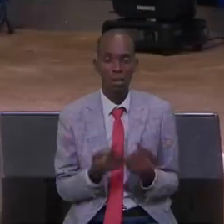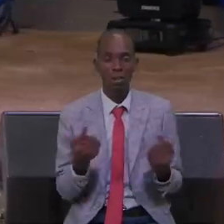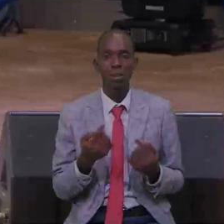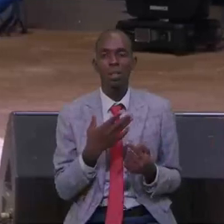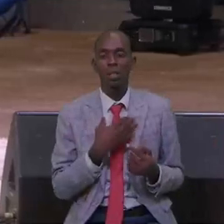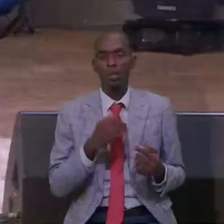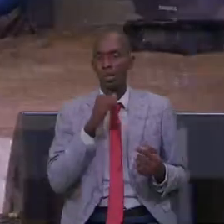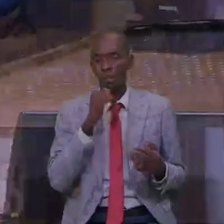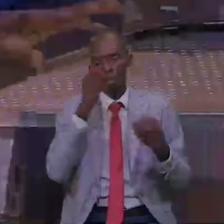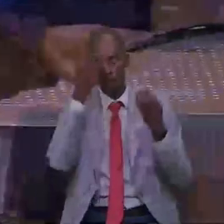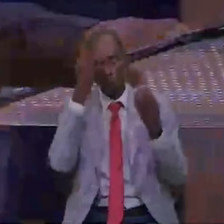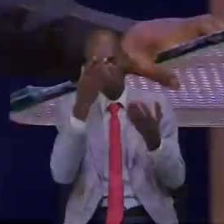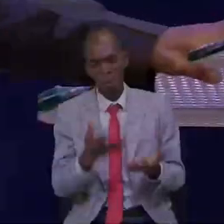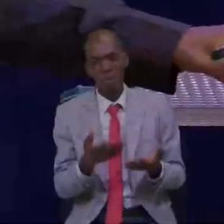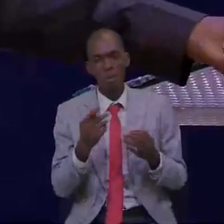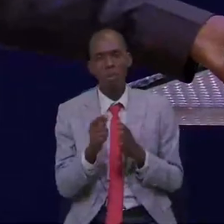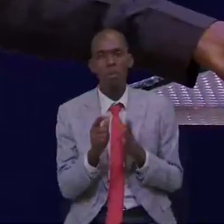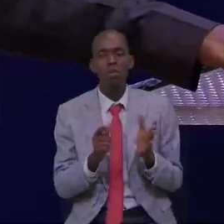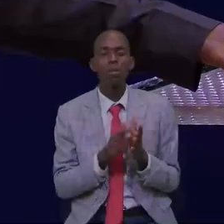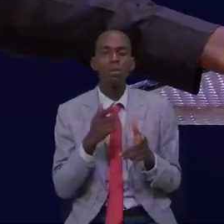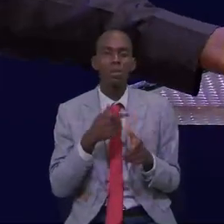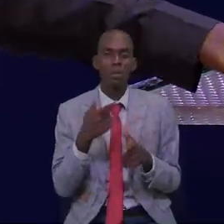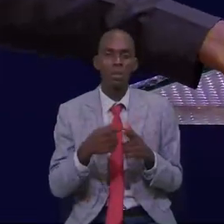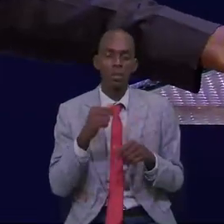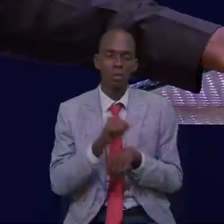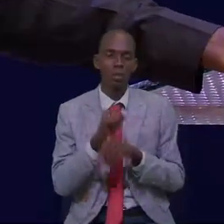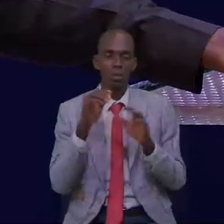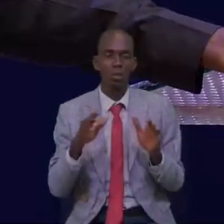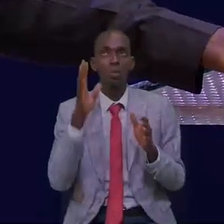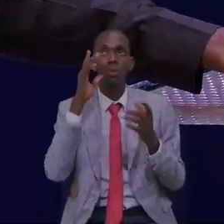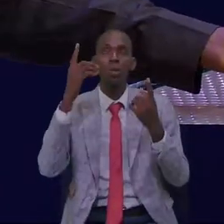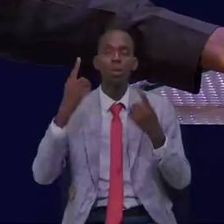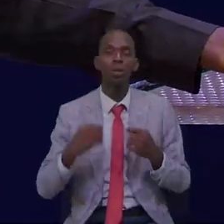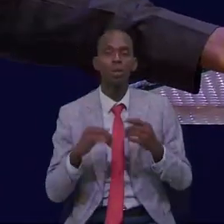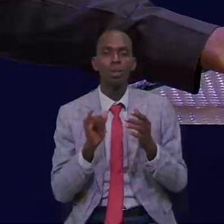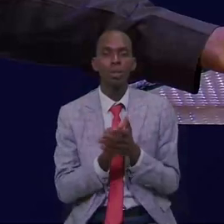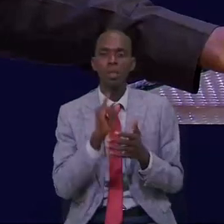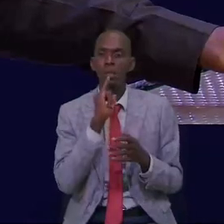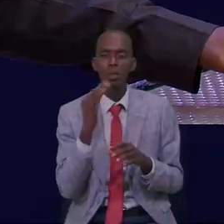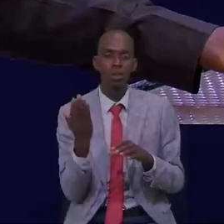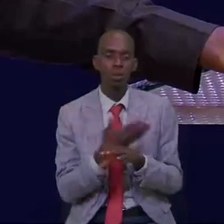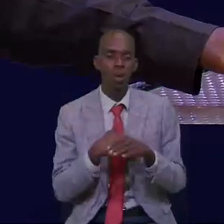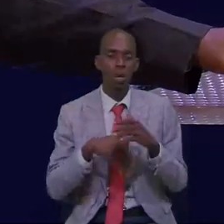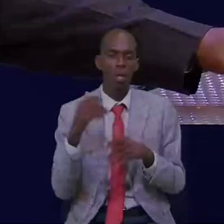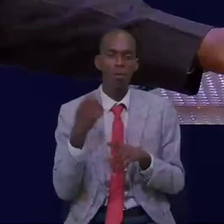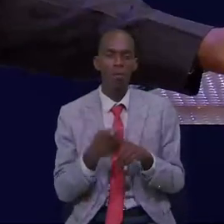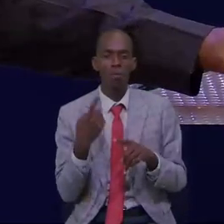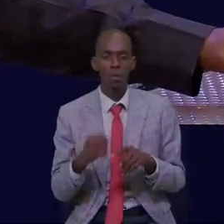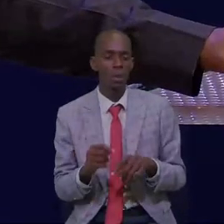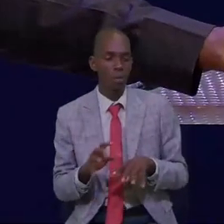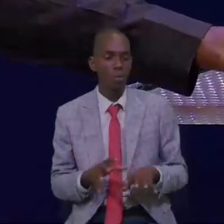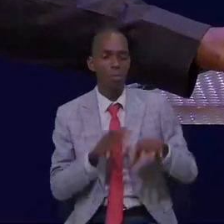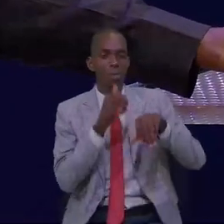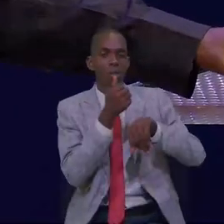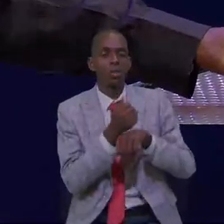de Dieu, le jour de jugement viendra, la pierre qui écrase, la pierre qui s'est détachée de la montagne sans le secours